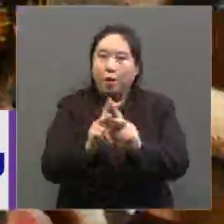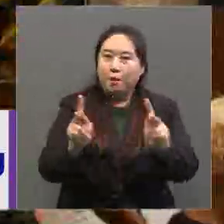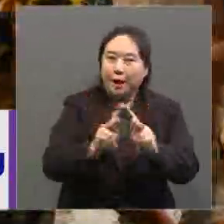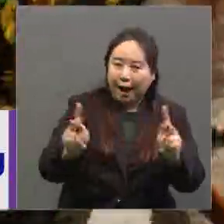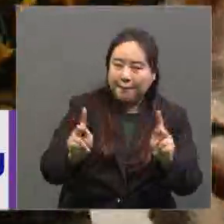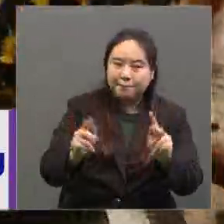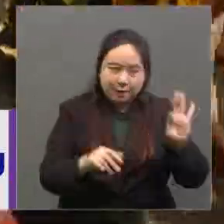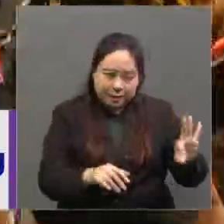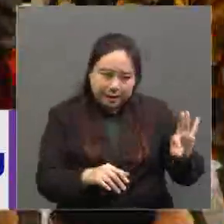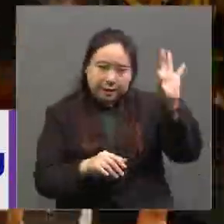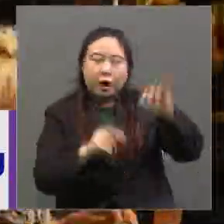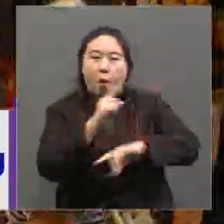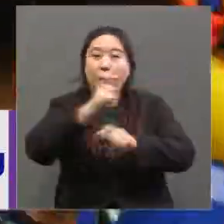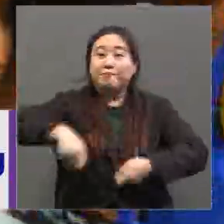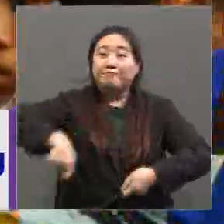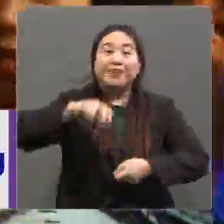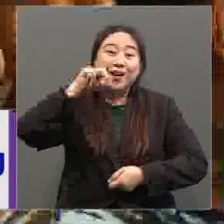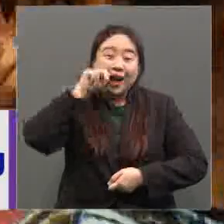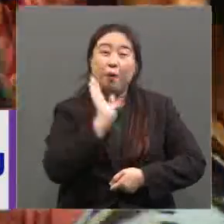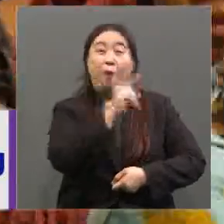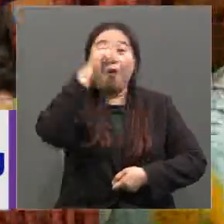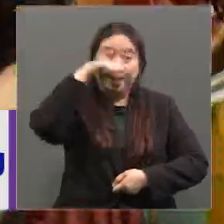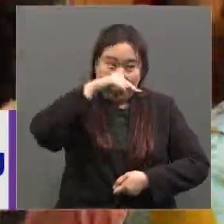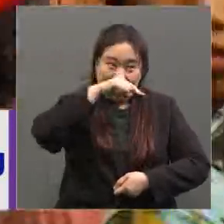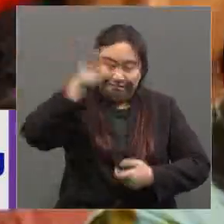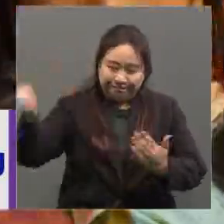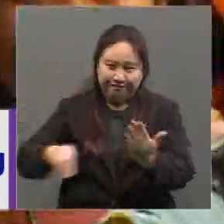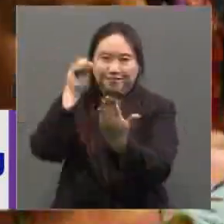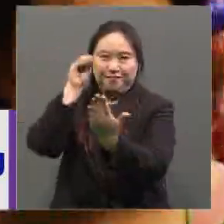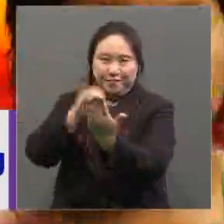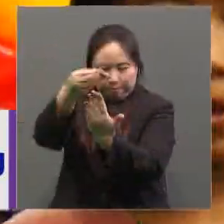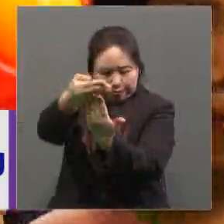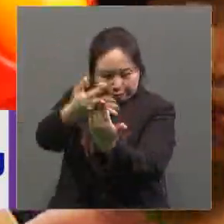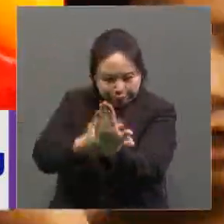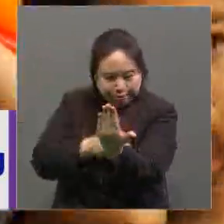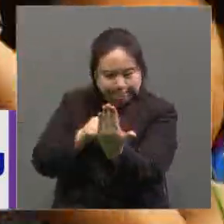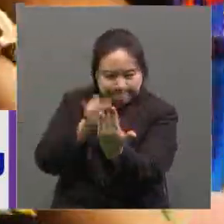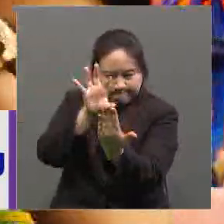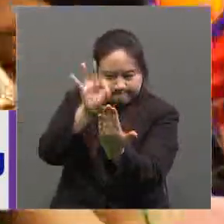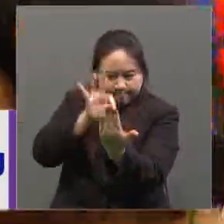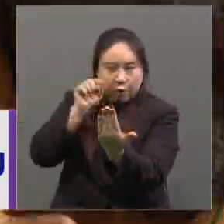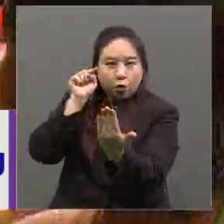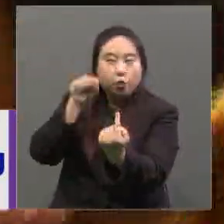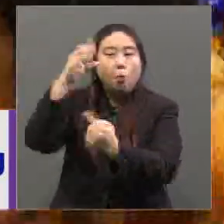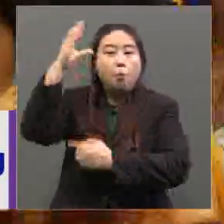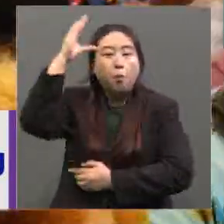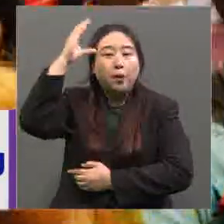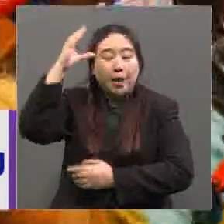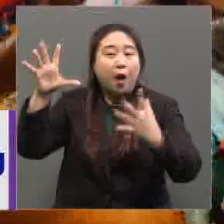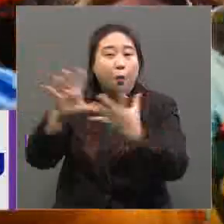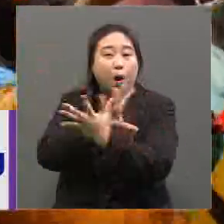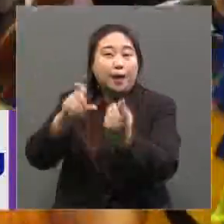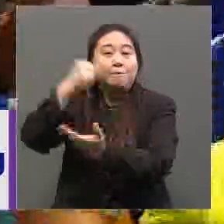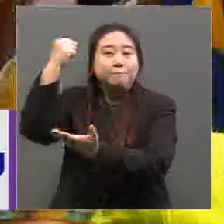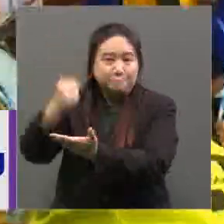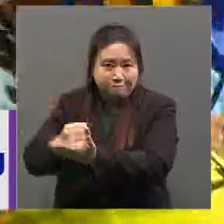ที่ได้คัดเลือกให้สงกรานต์ในประเทศไทยอยู่ในรายการบัญชีตัวแทนมรดกภูมิปัญญาทางวัฒนธรรมที่จับต้องไม่